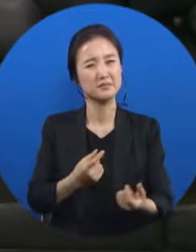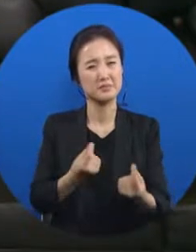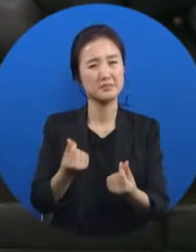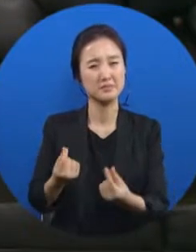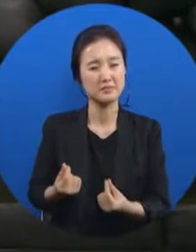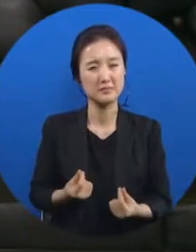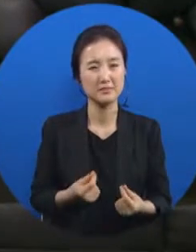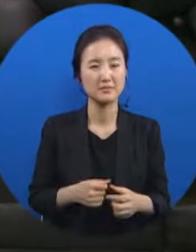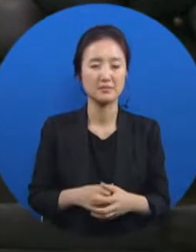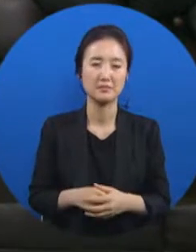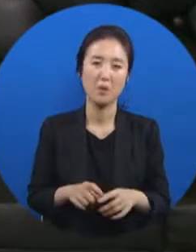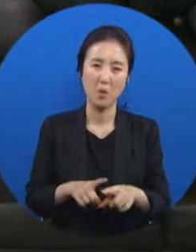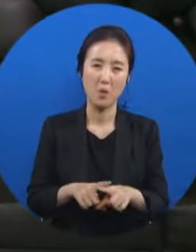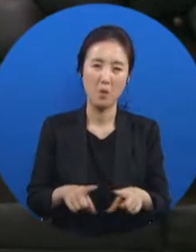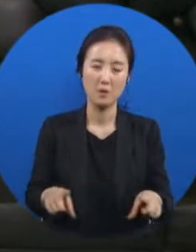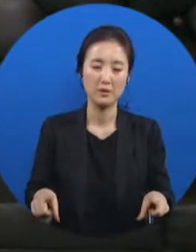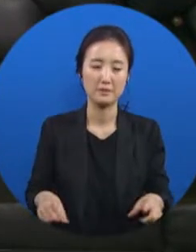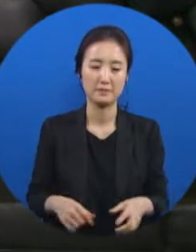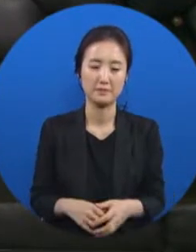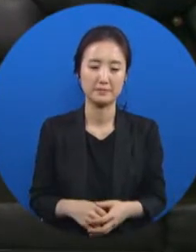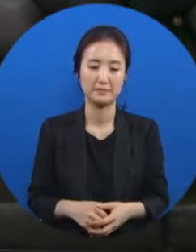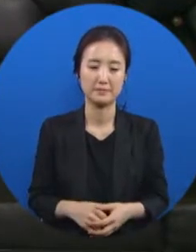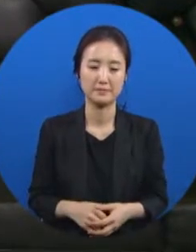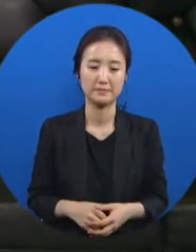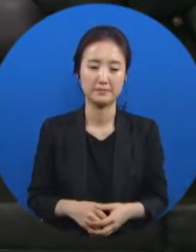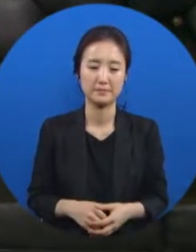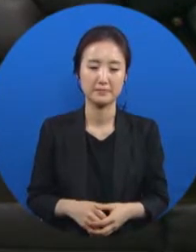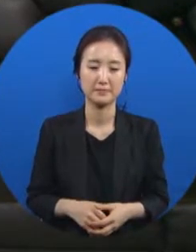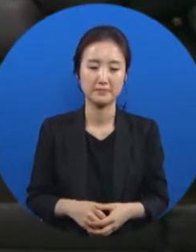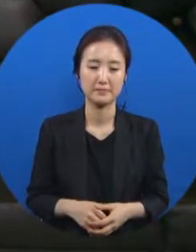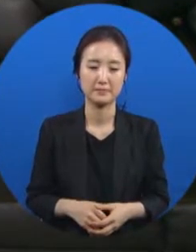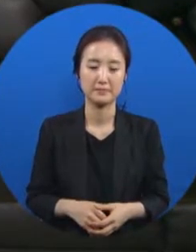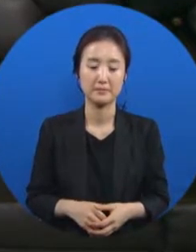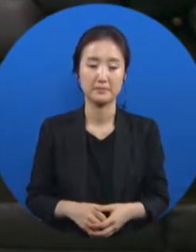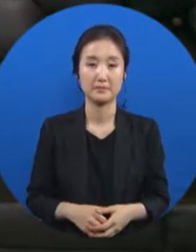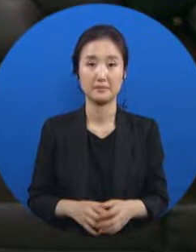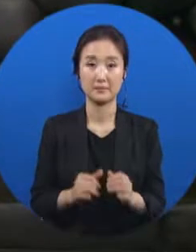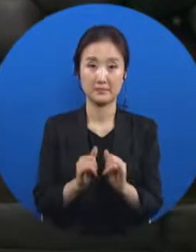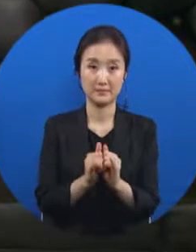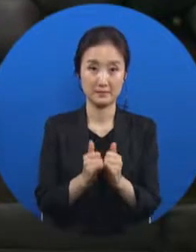선생님께서 항상 사람이 살아가면서 평생